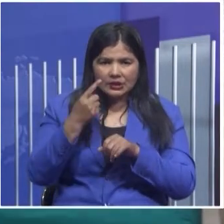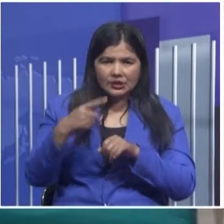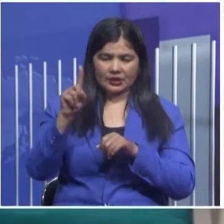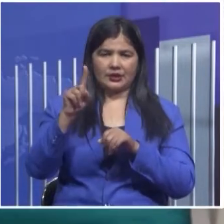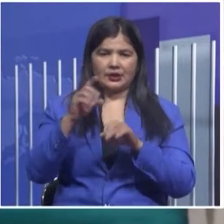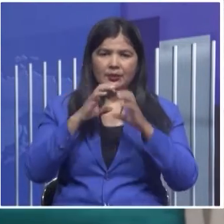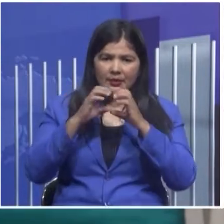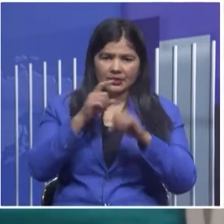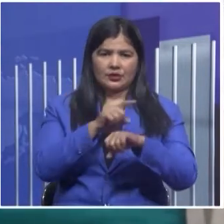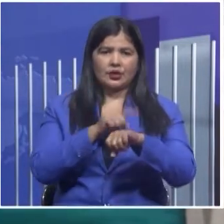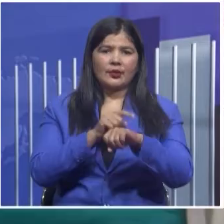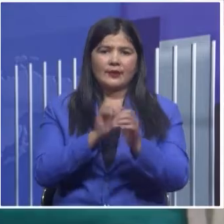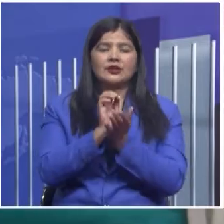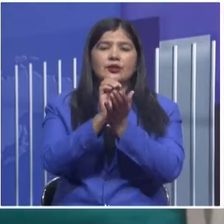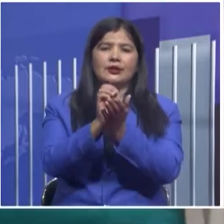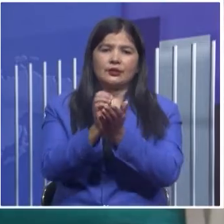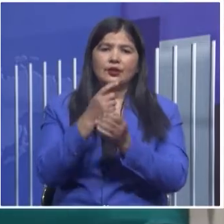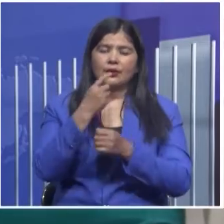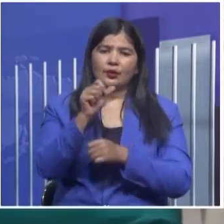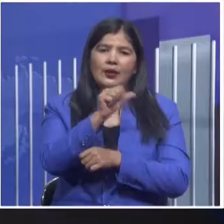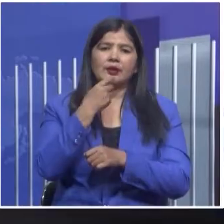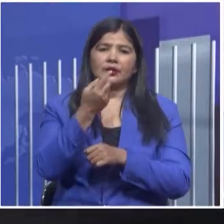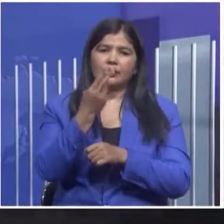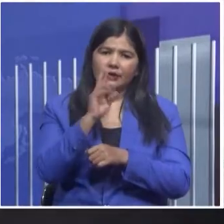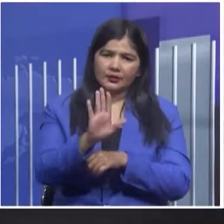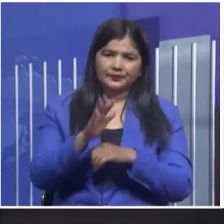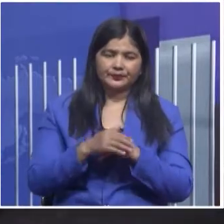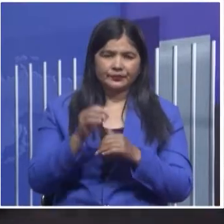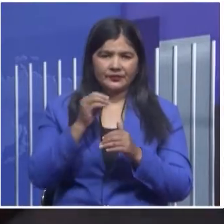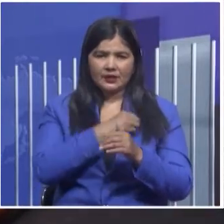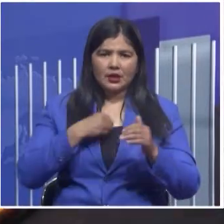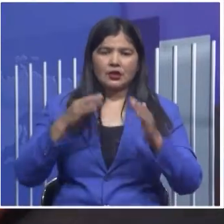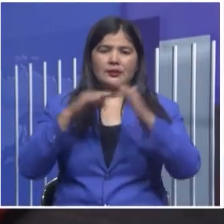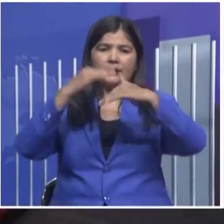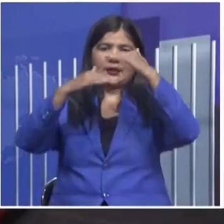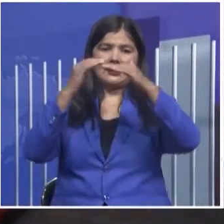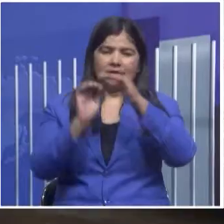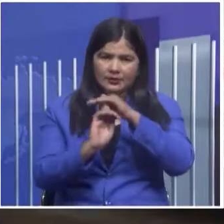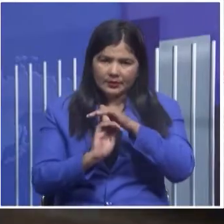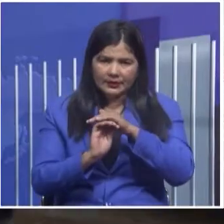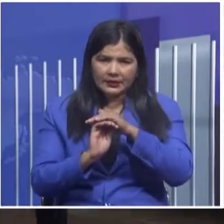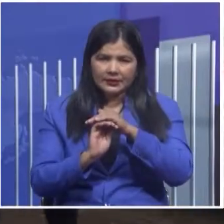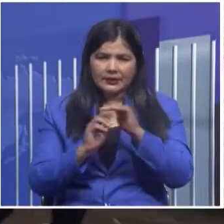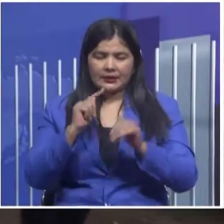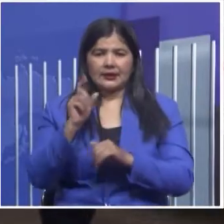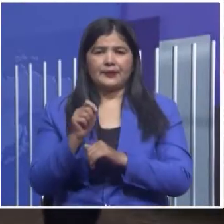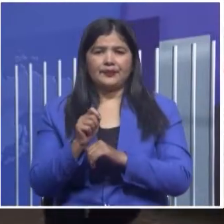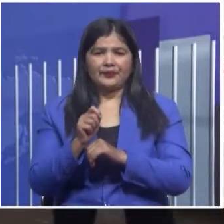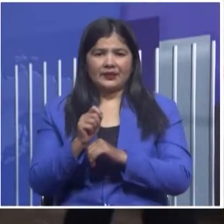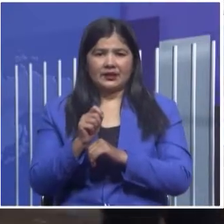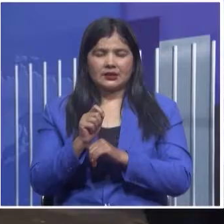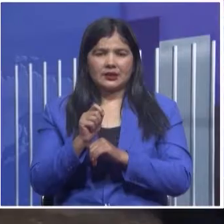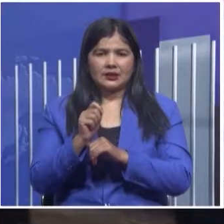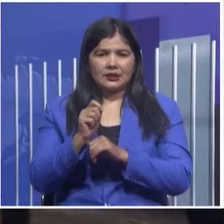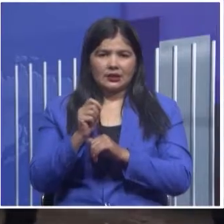र समयमै सेवा दिनुपर्ने पनि उहाँले बताउनुभयो। अस्पताल विकास समितिका अध्यक्ष सूर्यबहादुर भट्टराईले